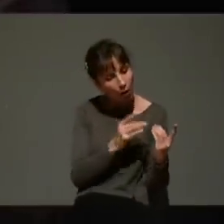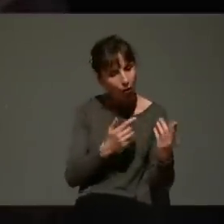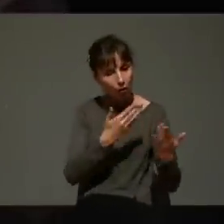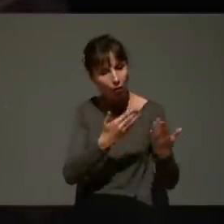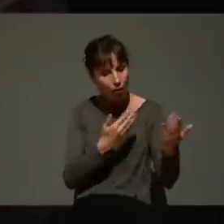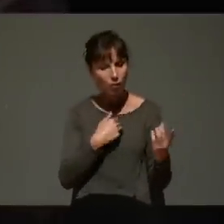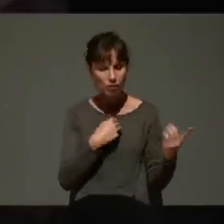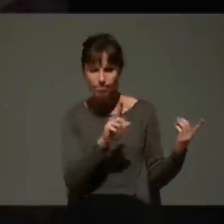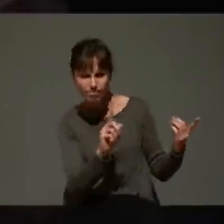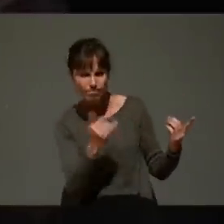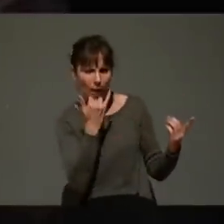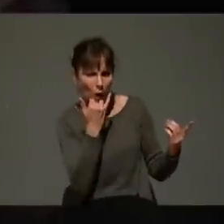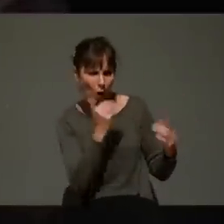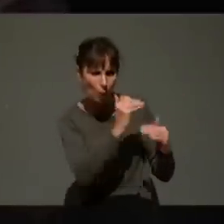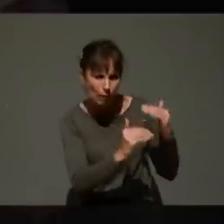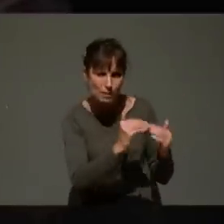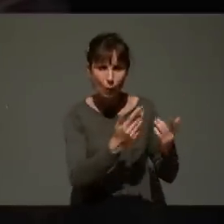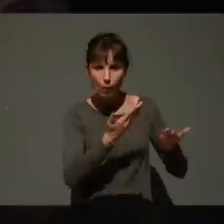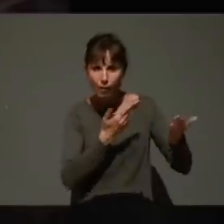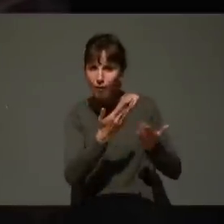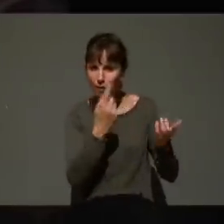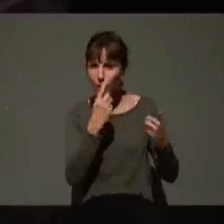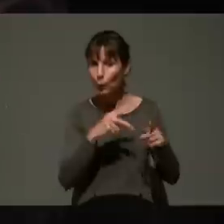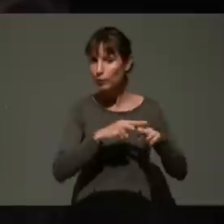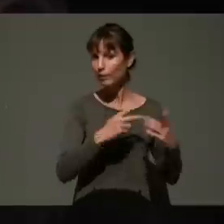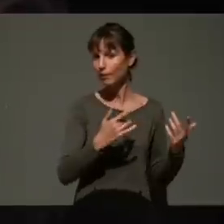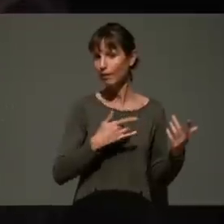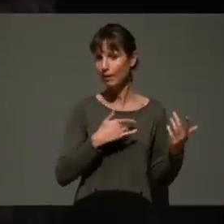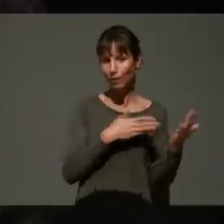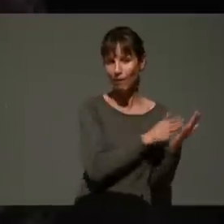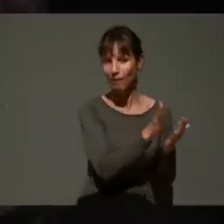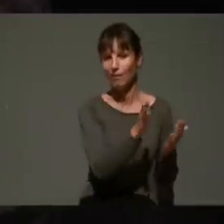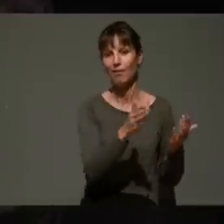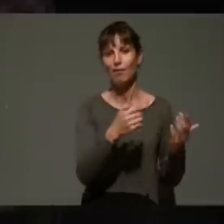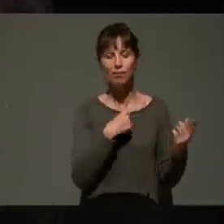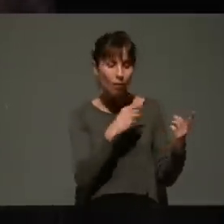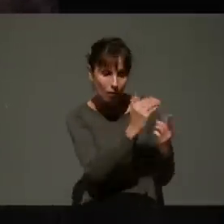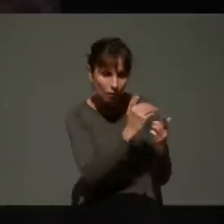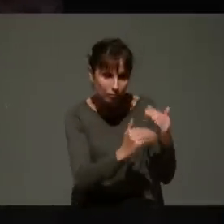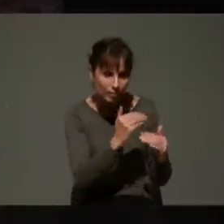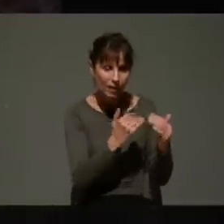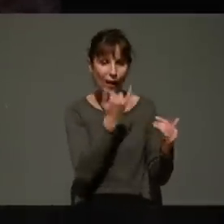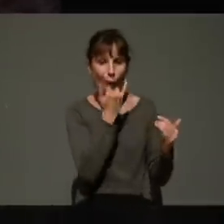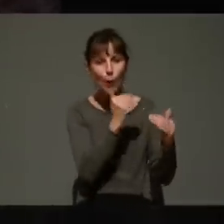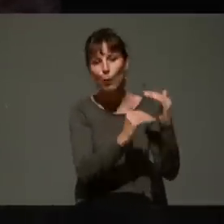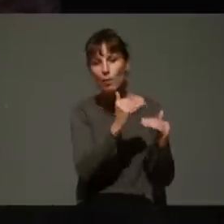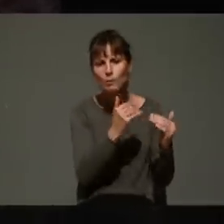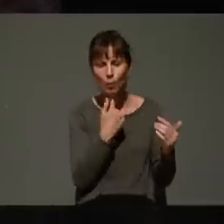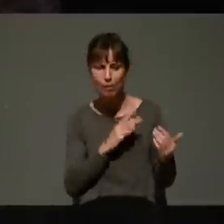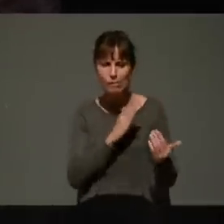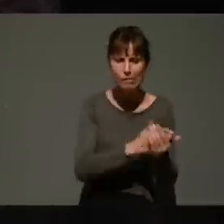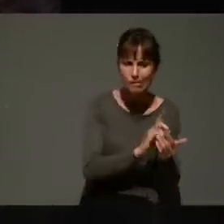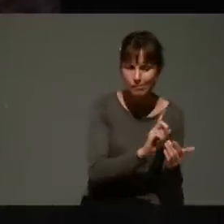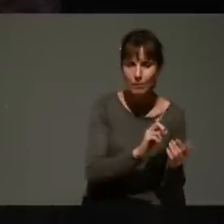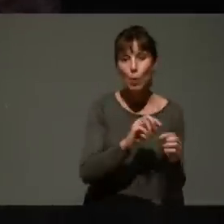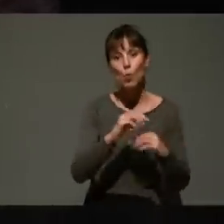des erreurs de programmation qui sont assez importantes, quelquefois même assez délirantes. Mais l'inverse, vous avez raison aussi,